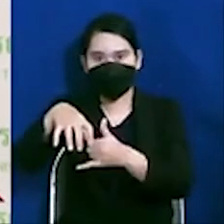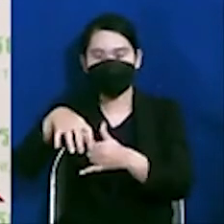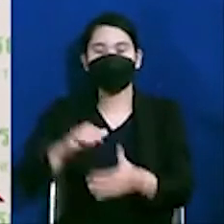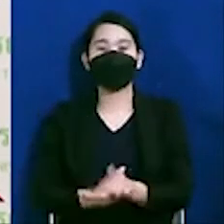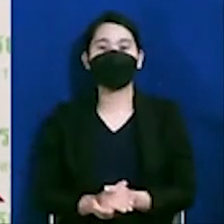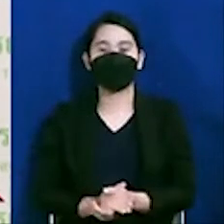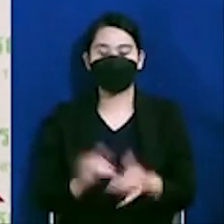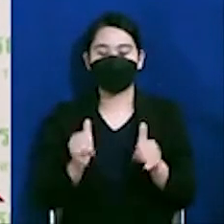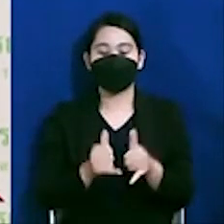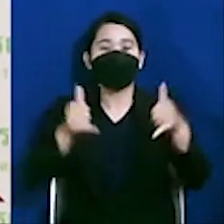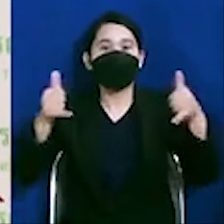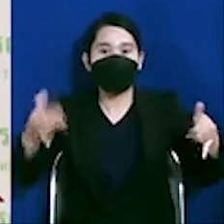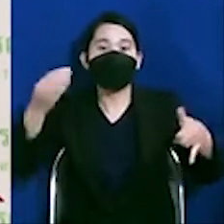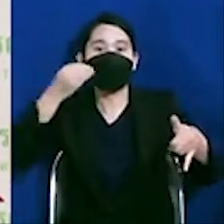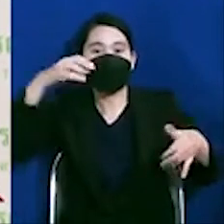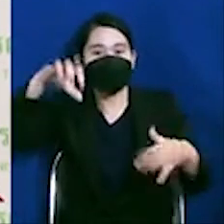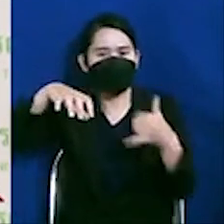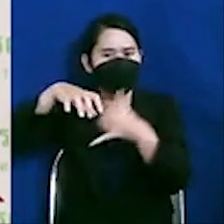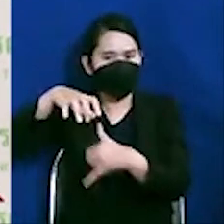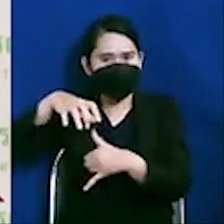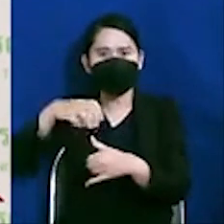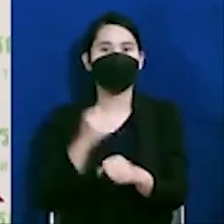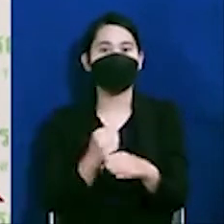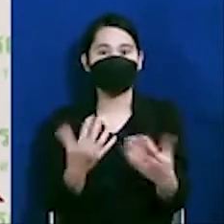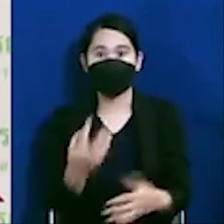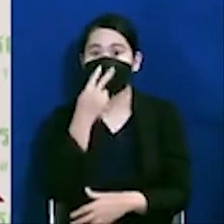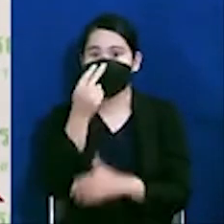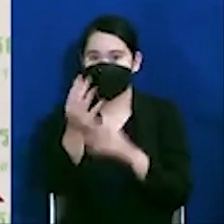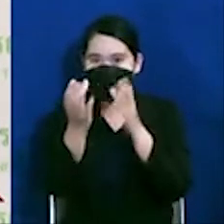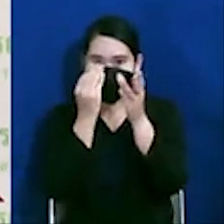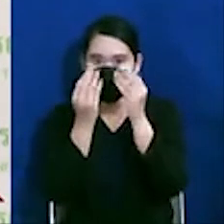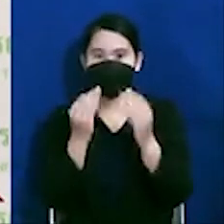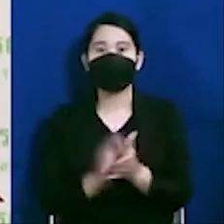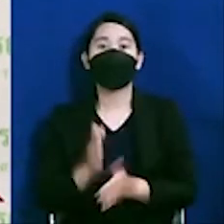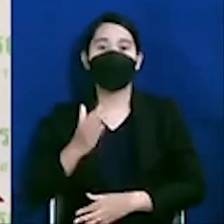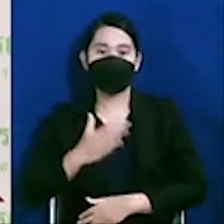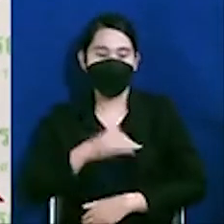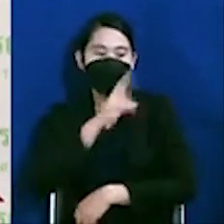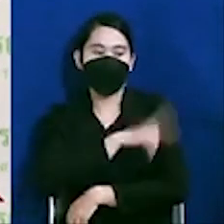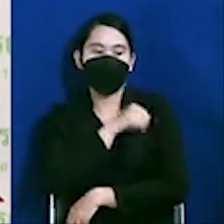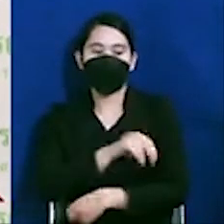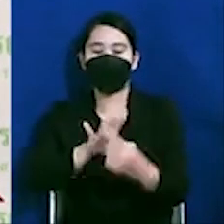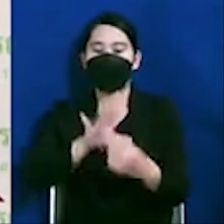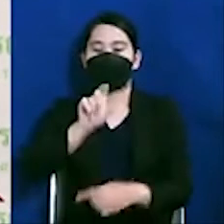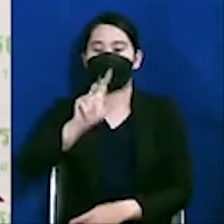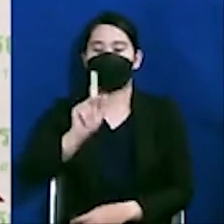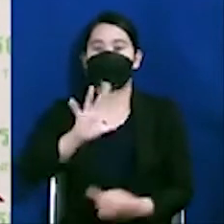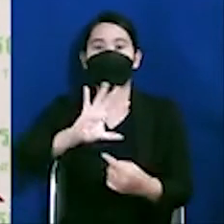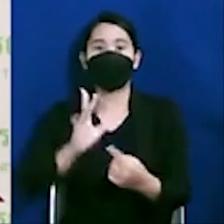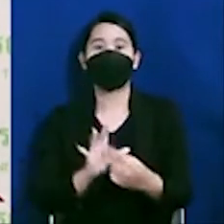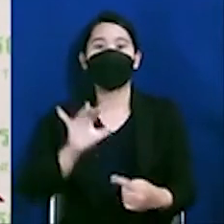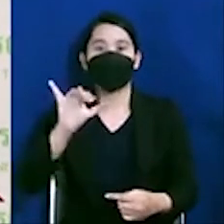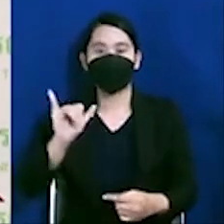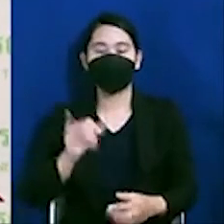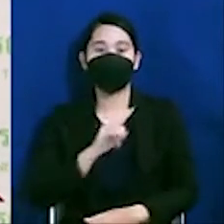แยกตัวแยกกับตัวที่บ้านเป็นอย่างไรเรามาชมดูกันในวันที่ผมนายแพทย์เอกชัยเพียรศรีวัชชราโฆษกกรมอนามัย